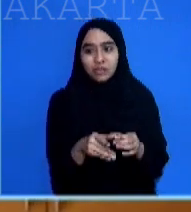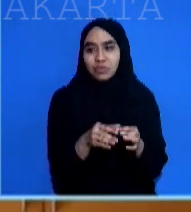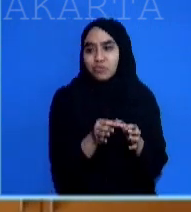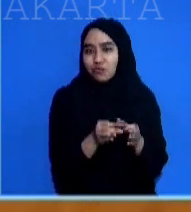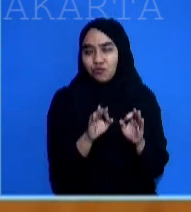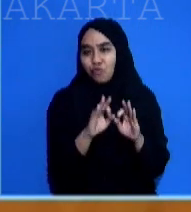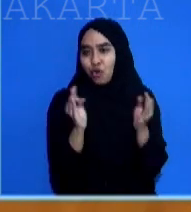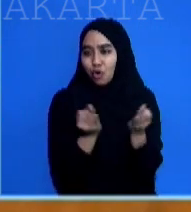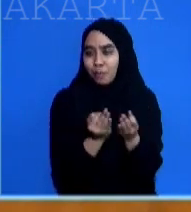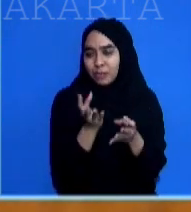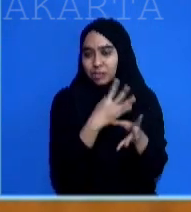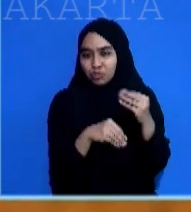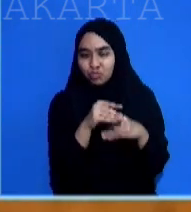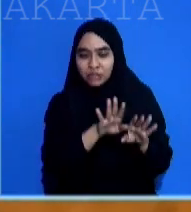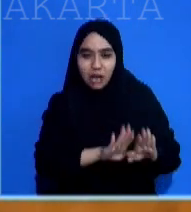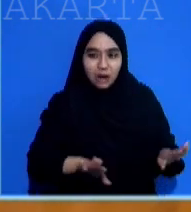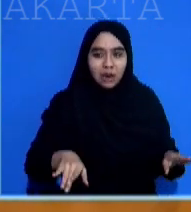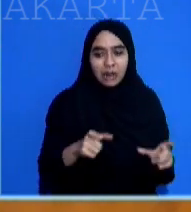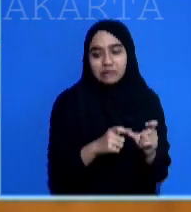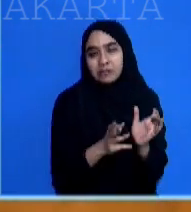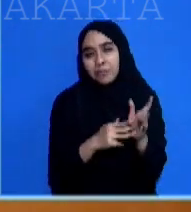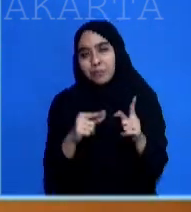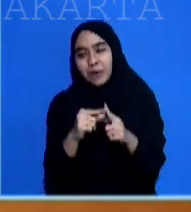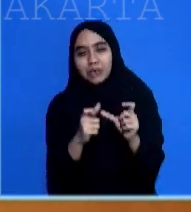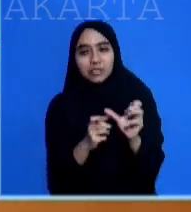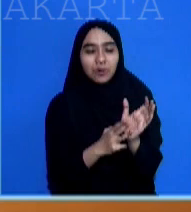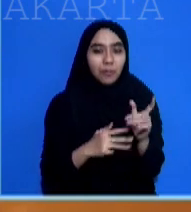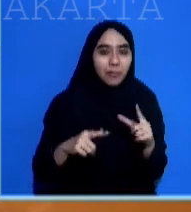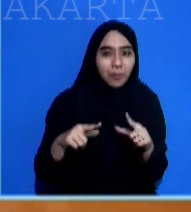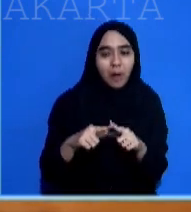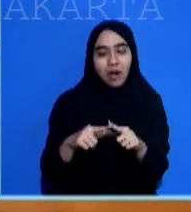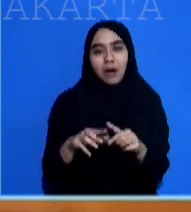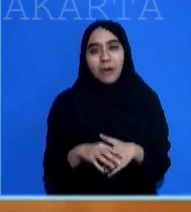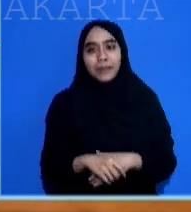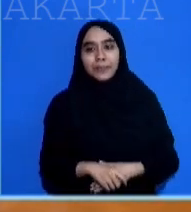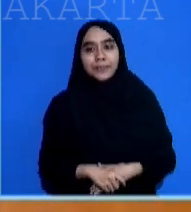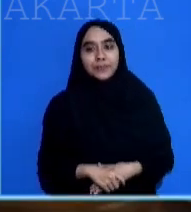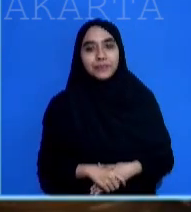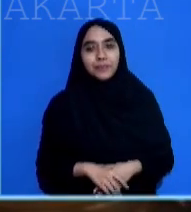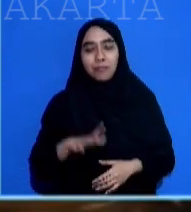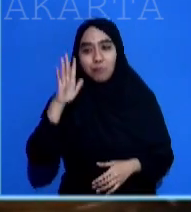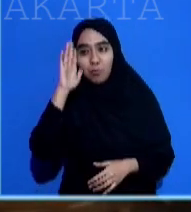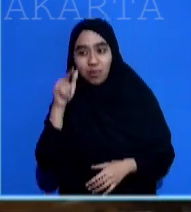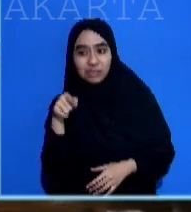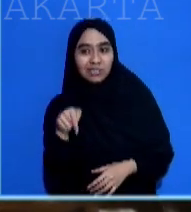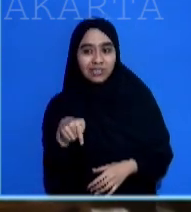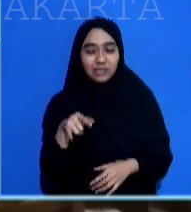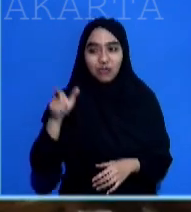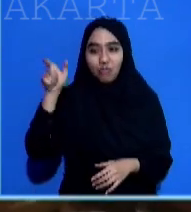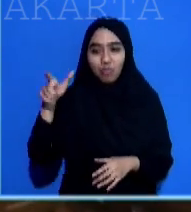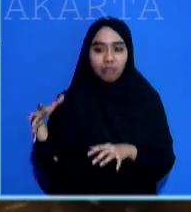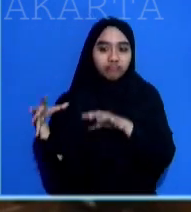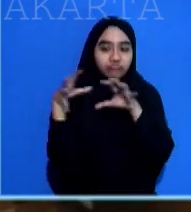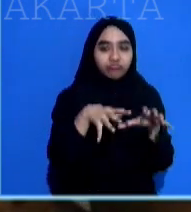menghadirkan kalangan pelajar SMP dan SMA dengan narasumber AKP Rumpoko, Kasat Binmas Polres Bantul dan Bagus Jalu Anggara, Kabid Bina